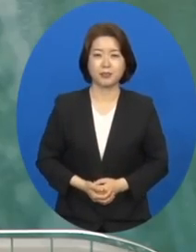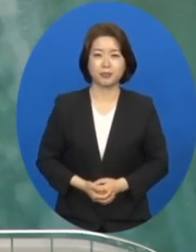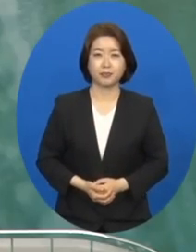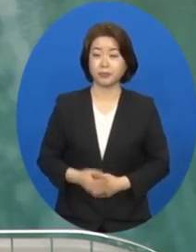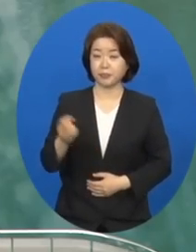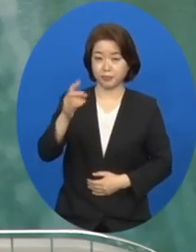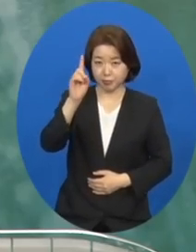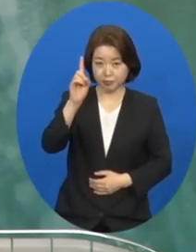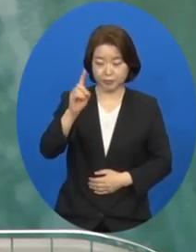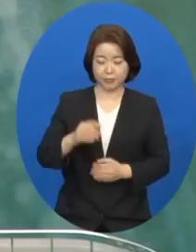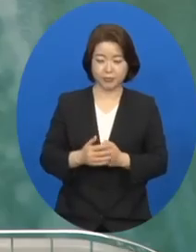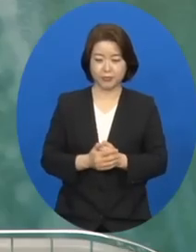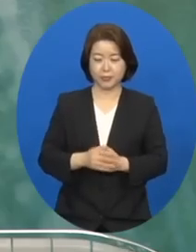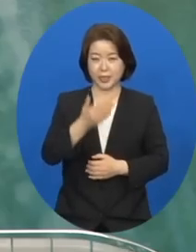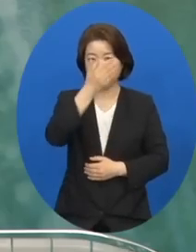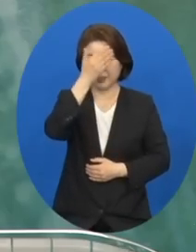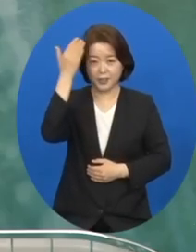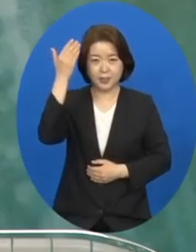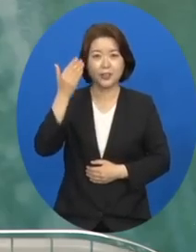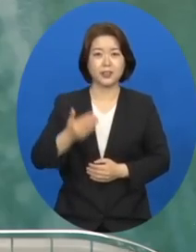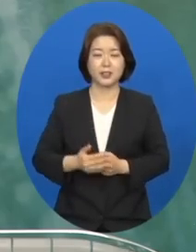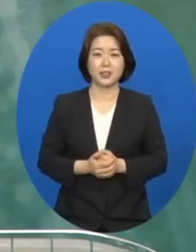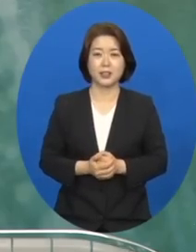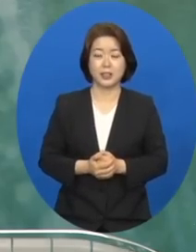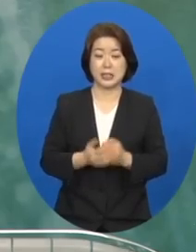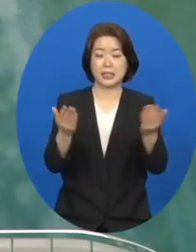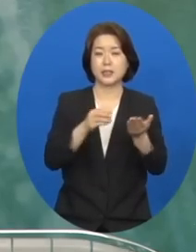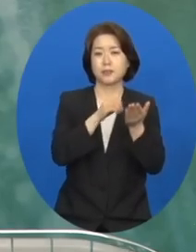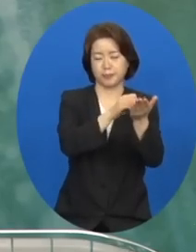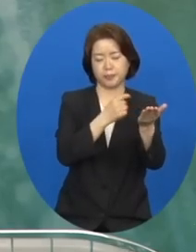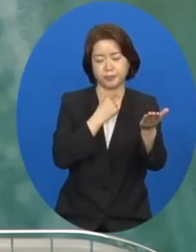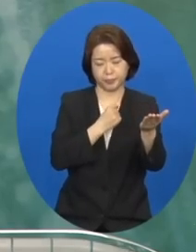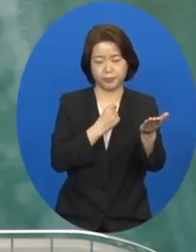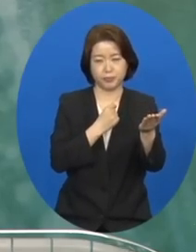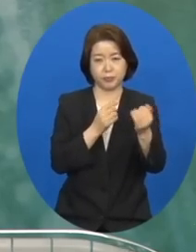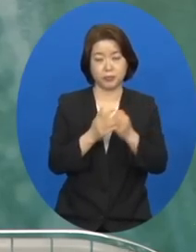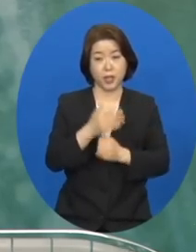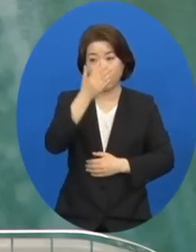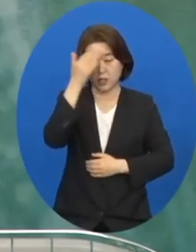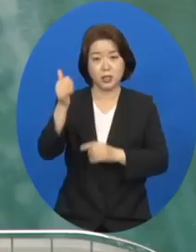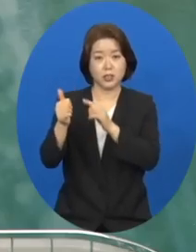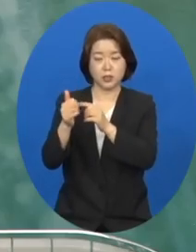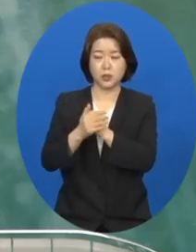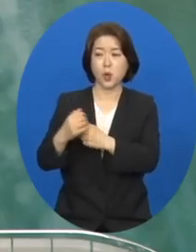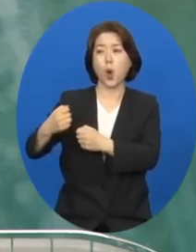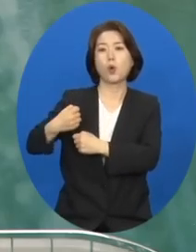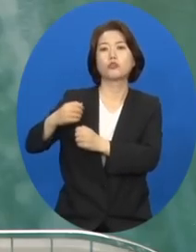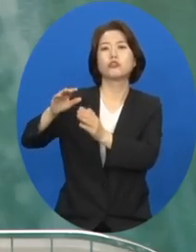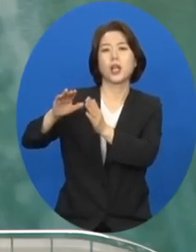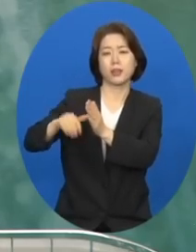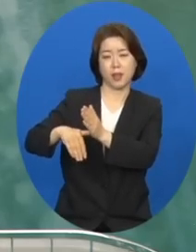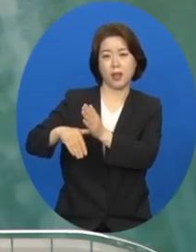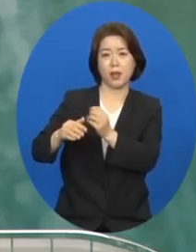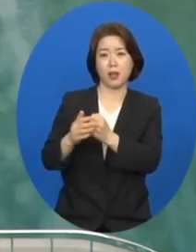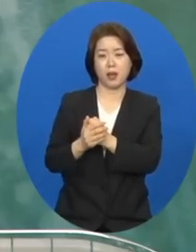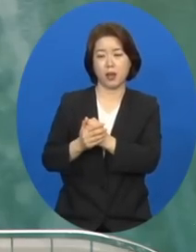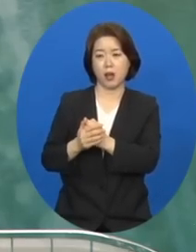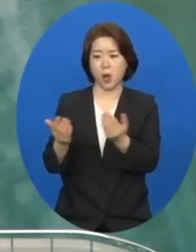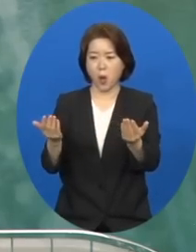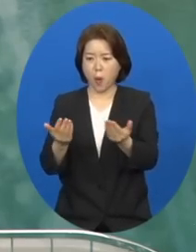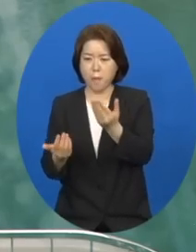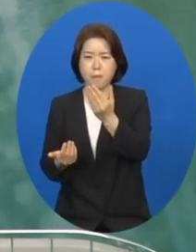아 또 한번은 한 청년이 취직을 하려고 했습니다 2000년 이뇨 군대 갔을 때 사고를